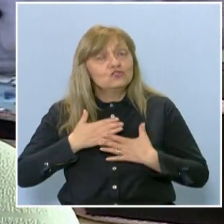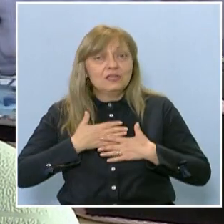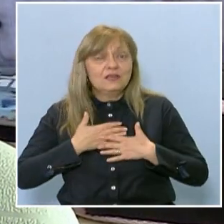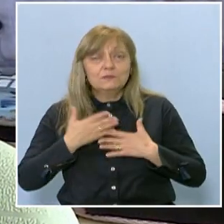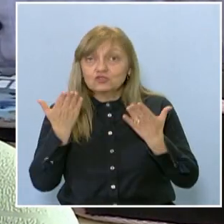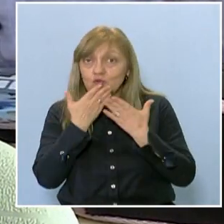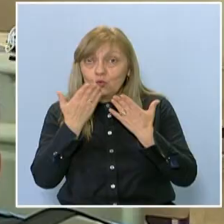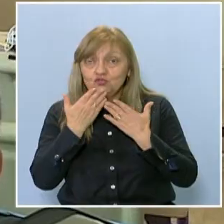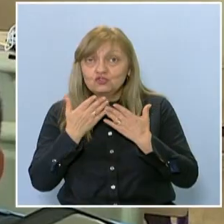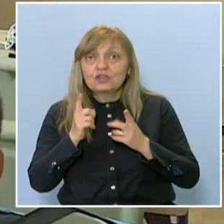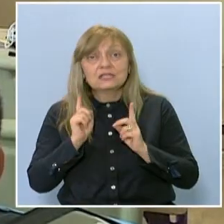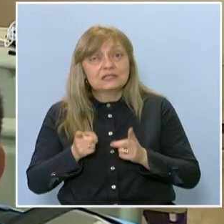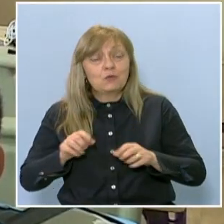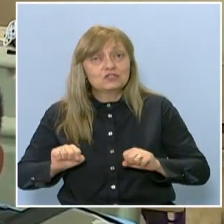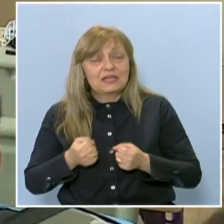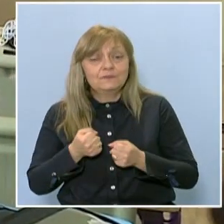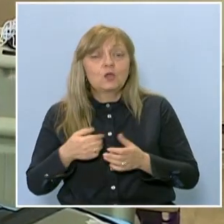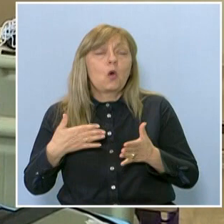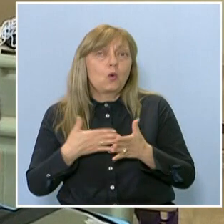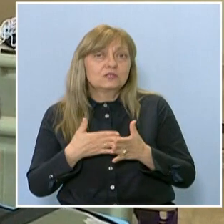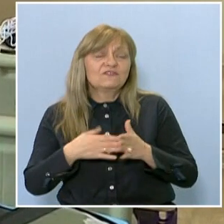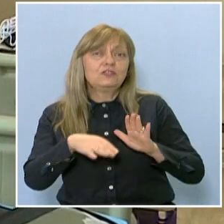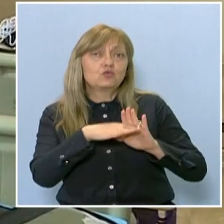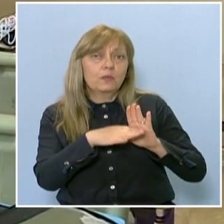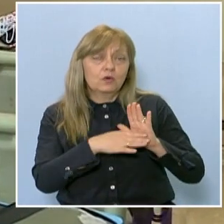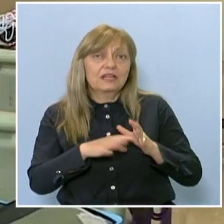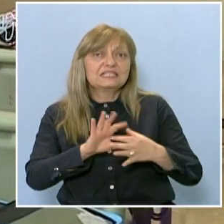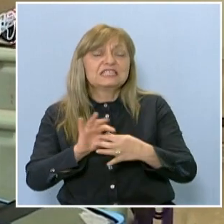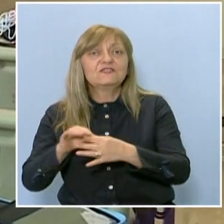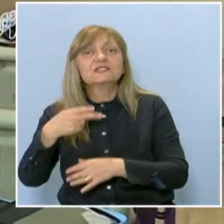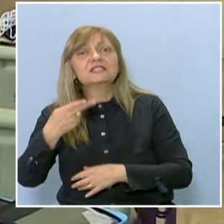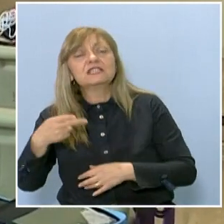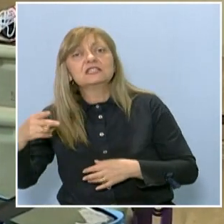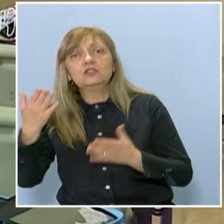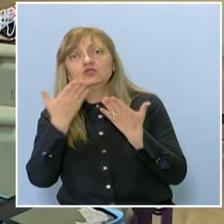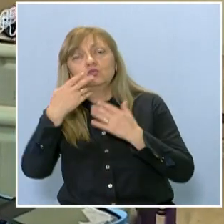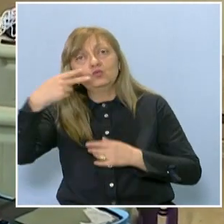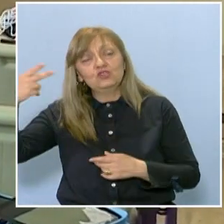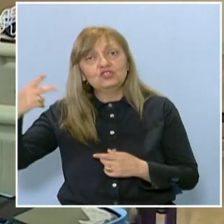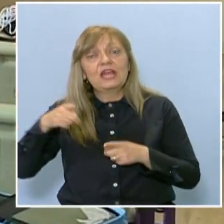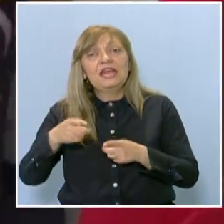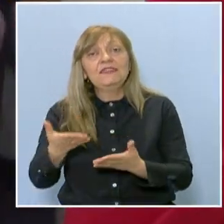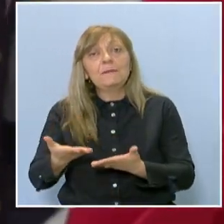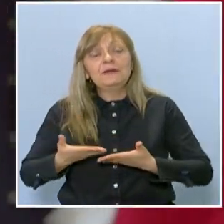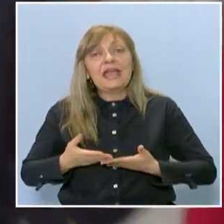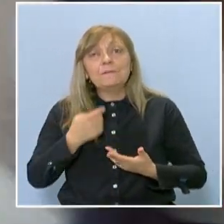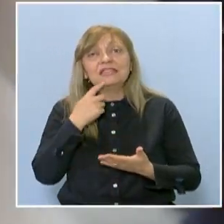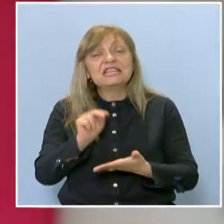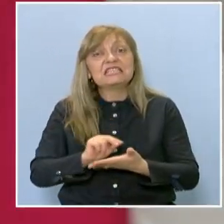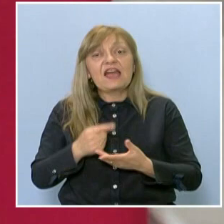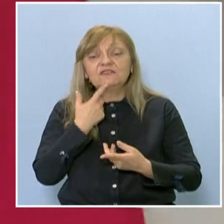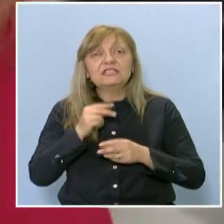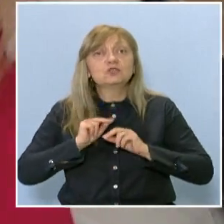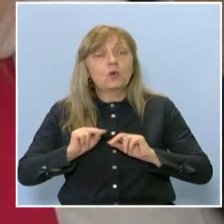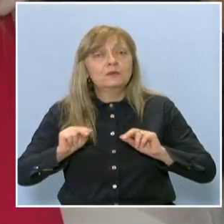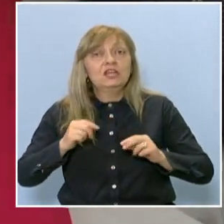станеш много бърз. Да. Освен че от програмата се свързват с отделните училища, те приемат заявки за обучение чрез сайта Бързи герой